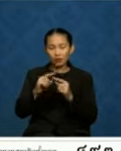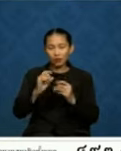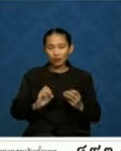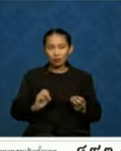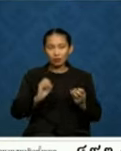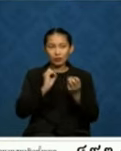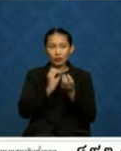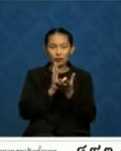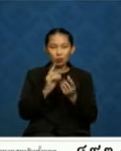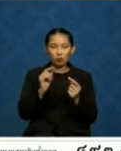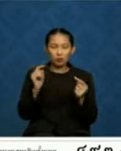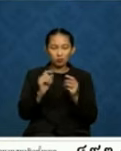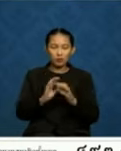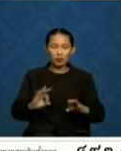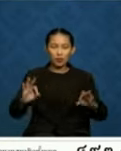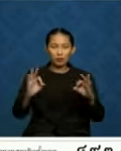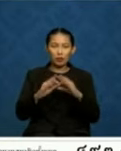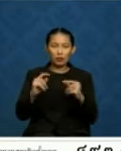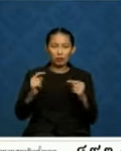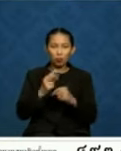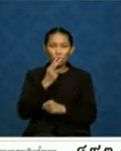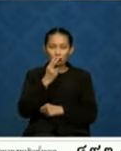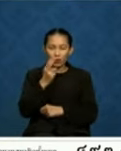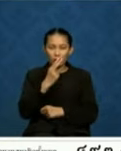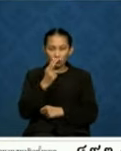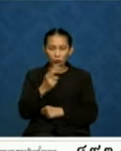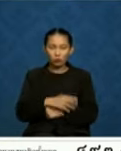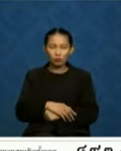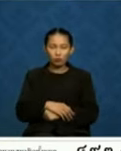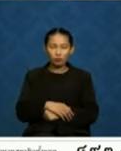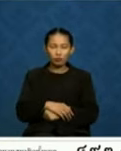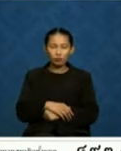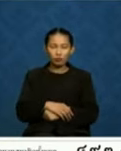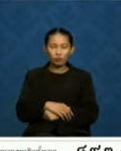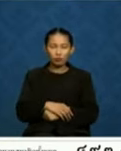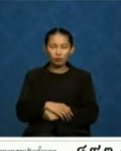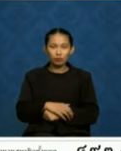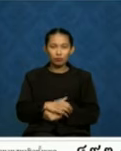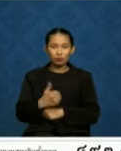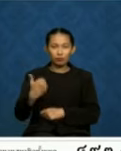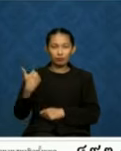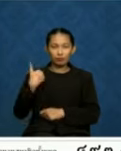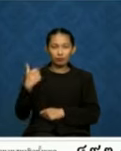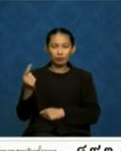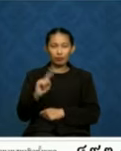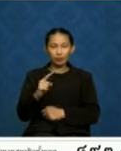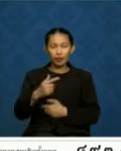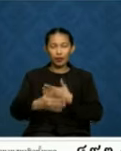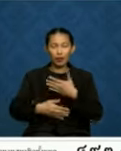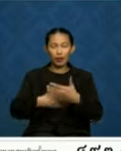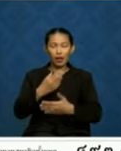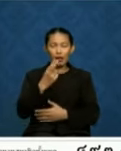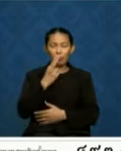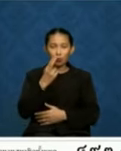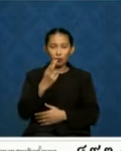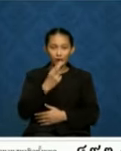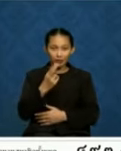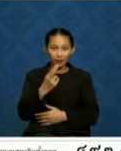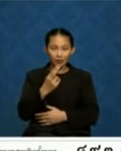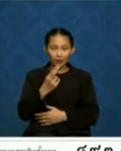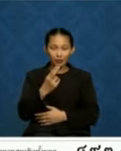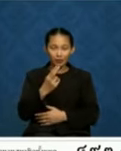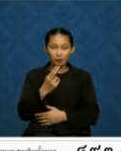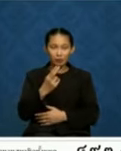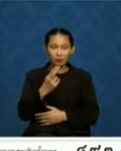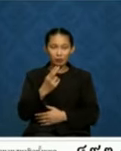ทบอย่างมีนัยสำคัญต่อการยาสูบผลที่ได้ครับท่านประธานทำให้ยอดขายบุหรี่ของการย